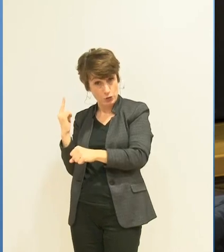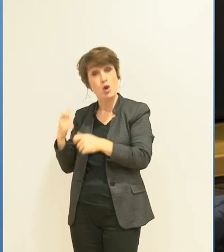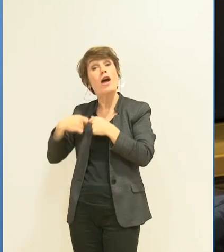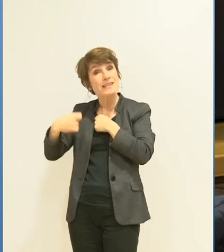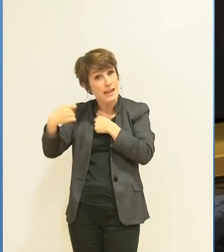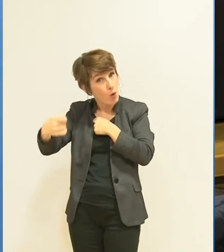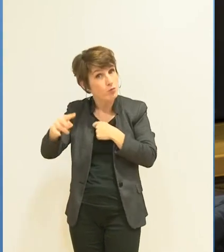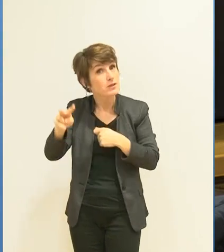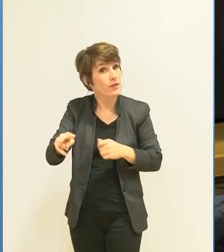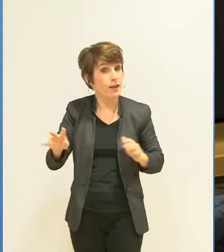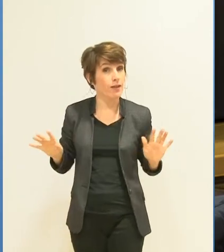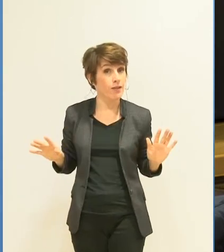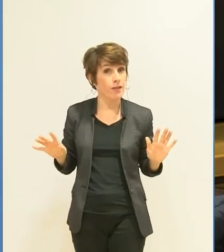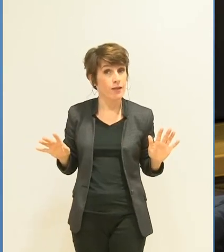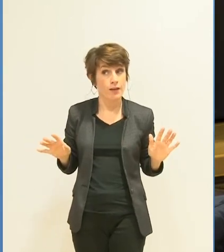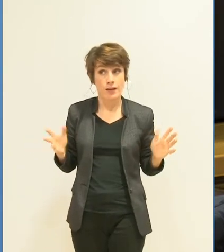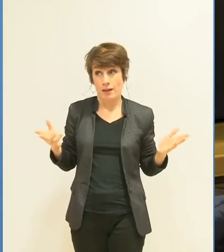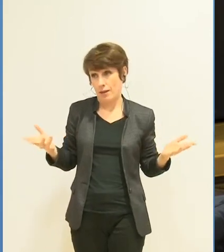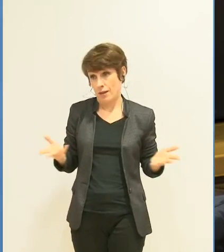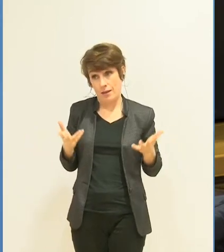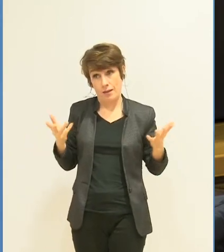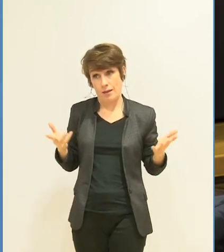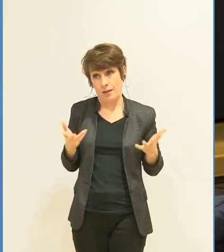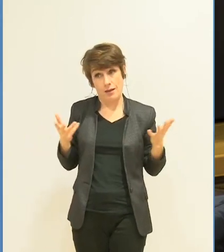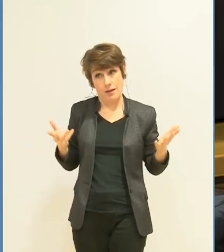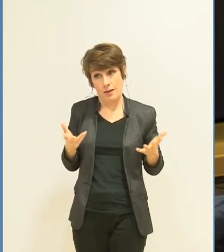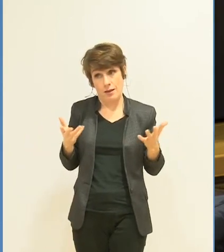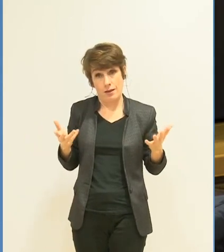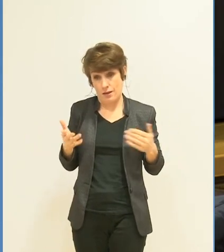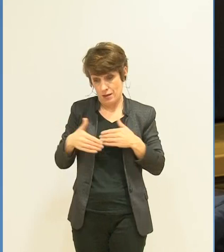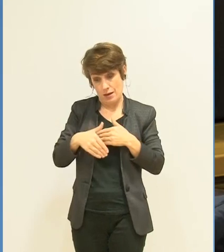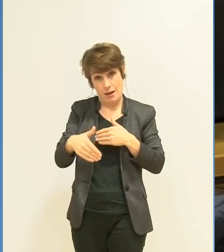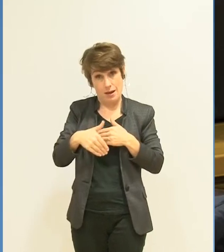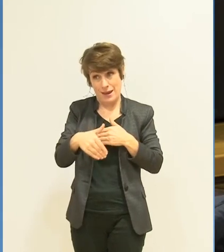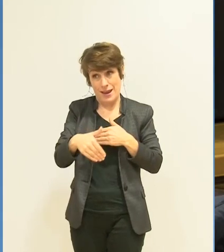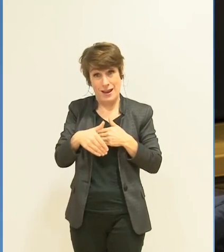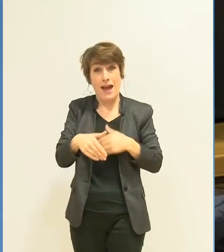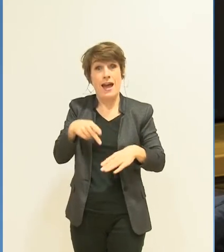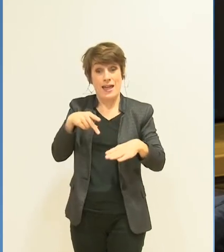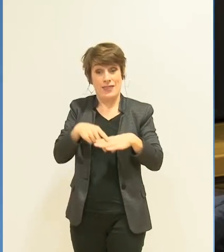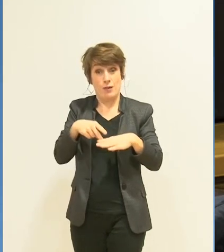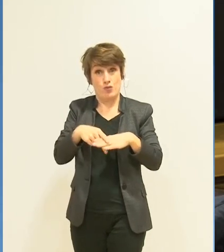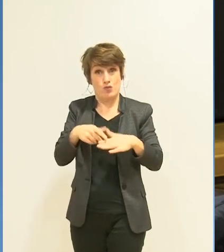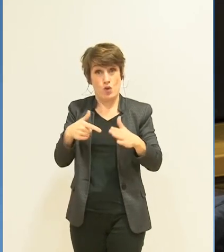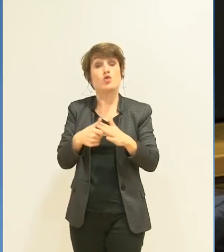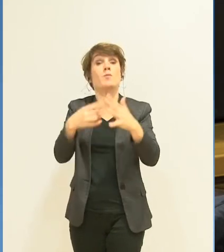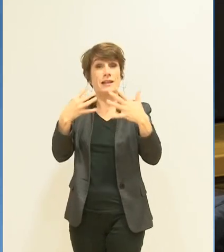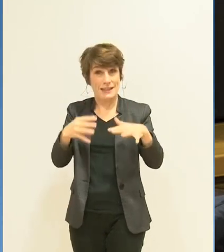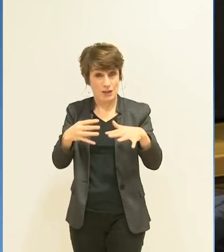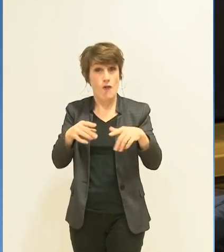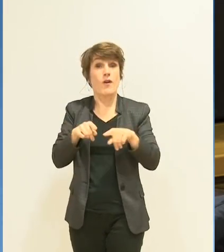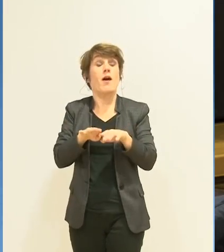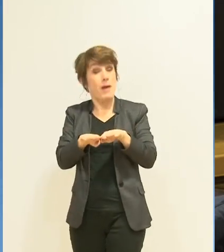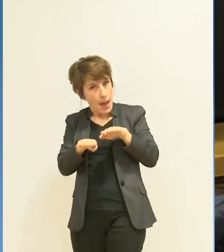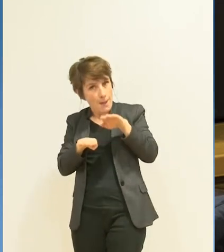longue et je la à partir de début 2010 9 nous passons cette fois